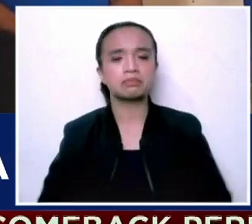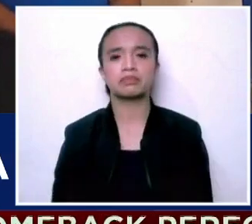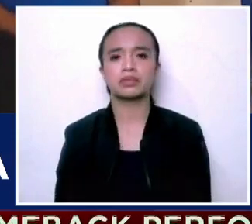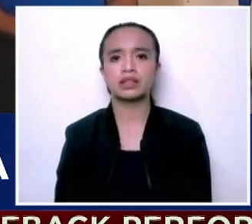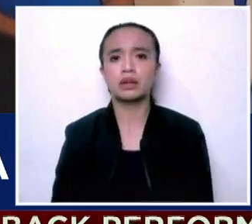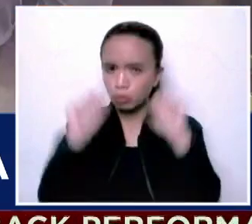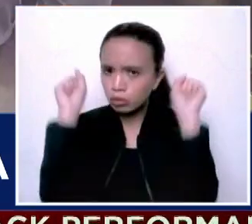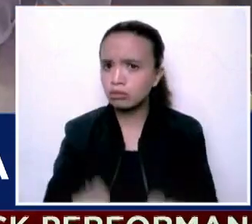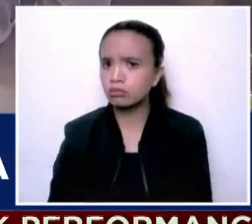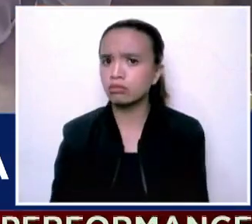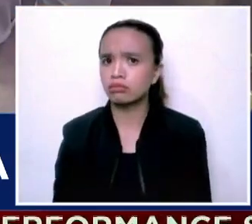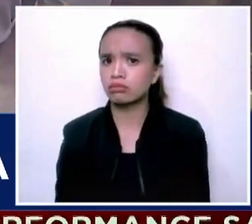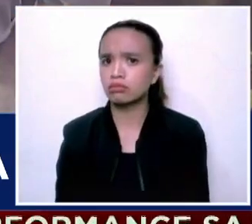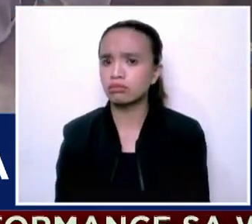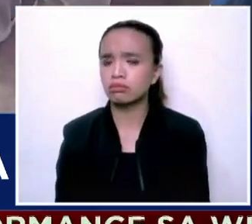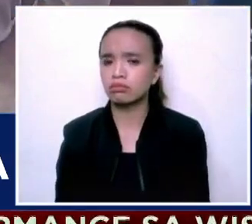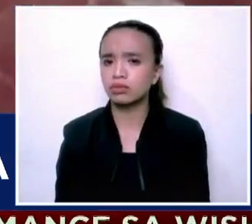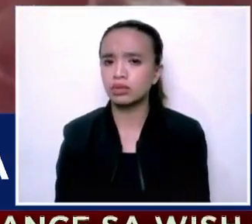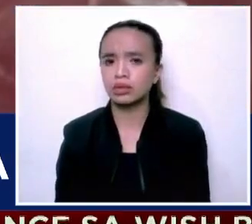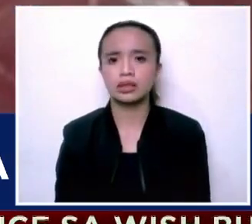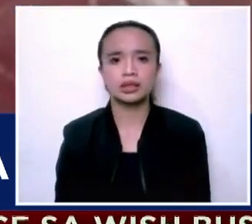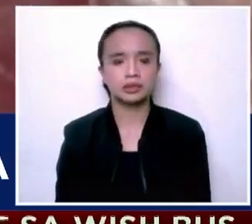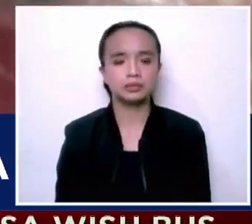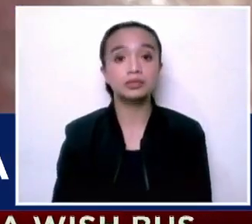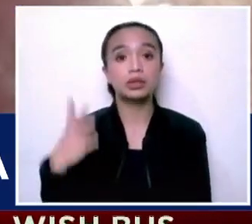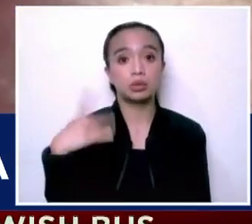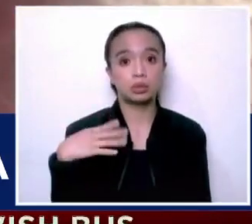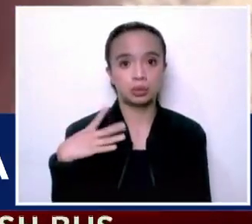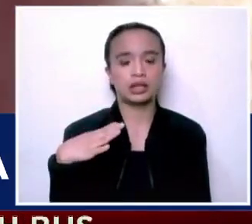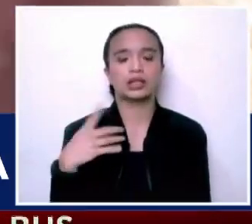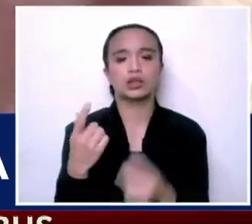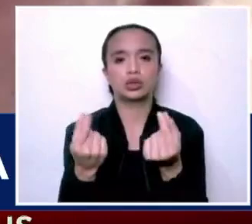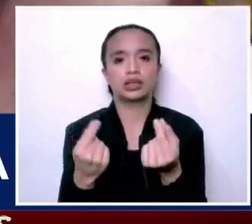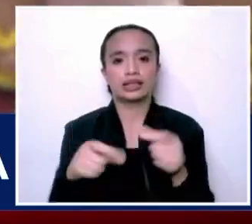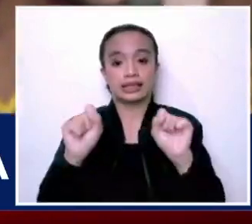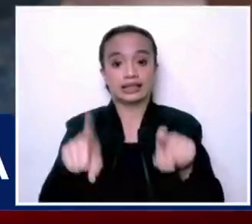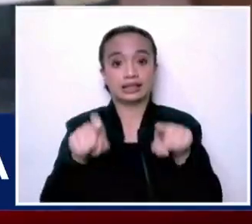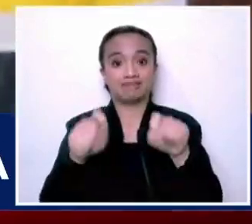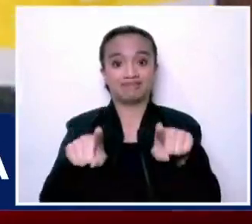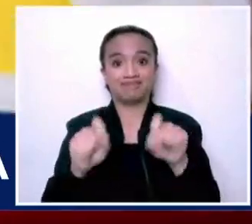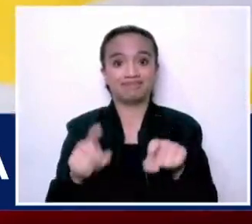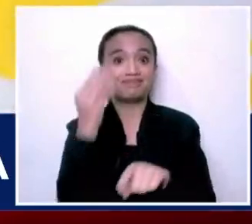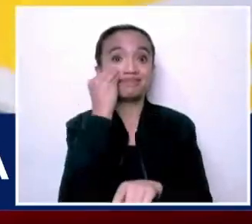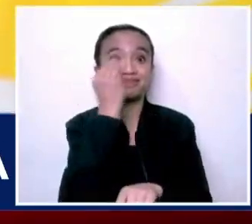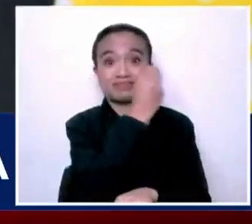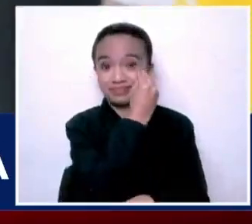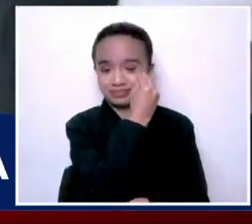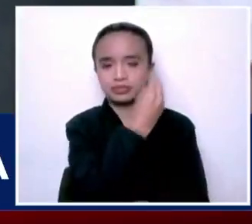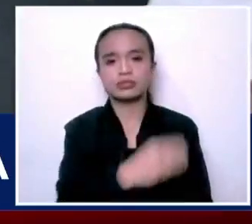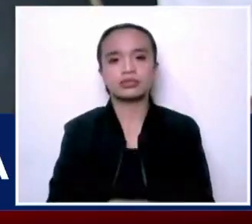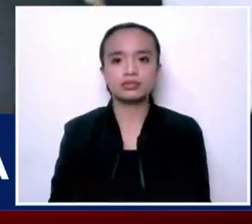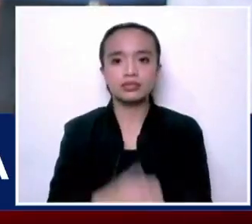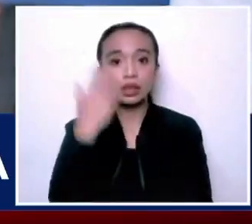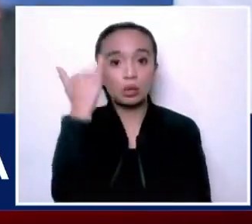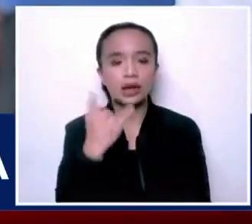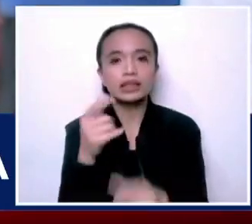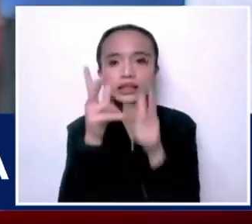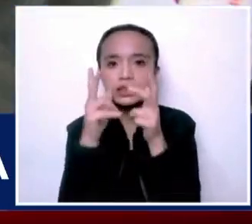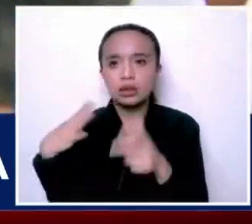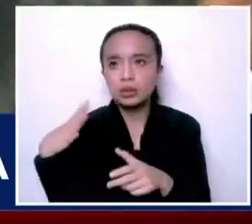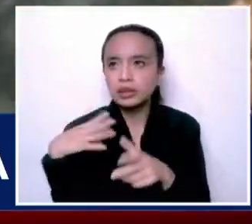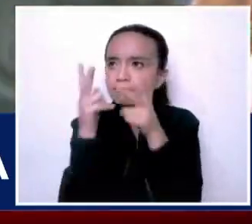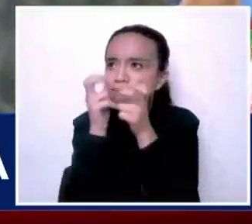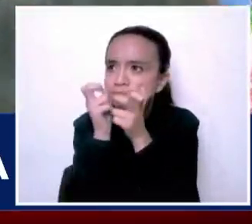Pwede! Nagpahinga muna sa pagtitinda ng Sampaguita si Aling Milagros Payawal para makinig sa mga